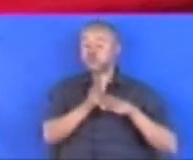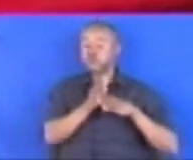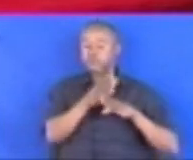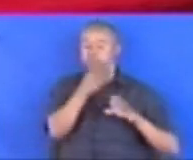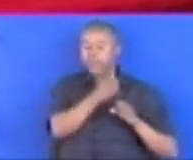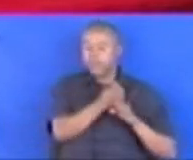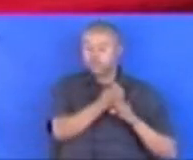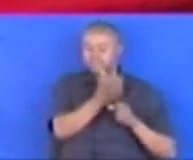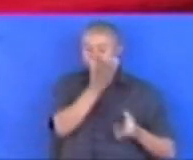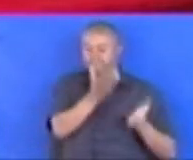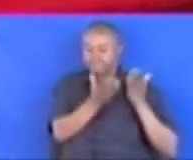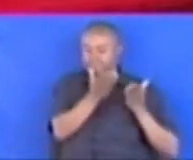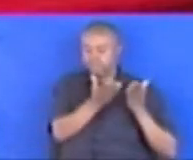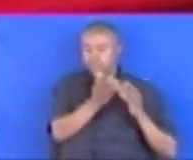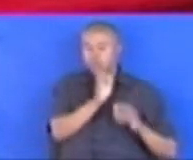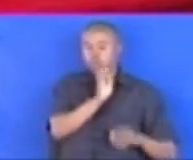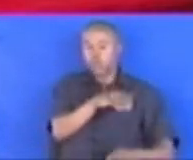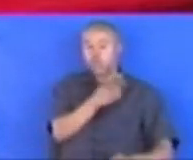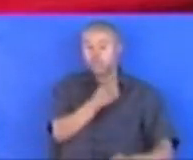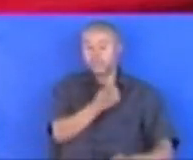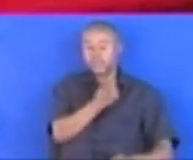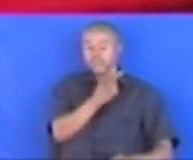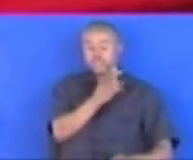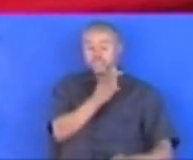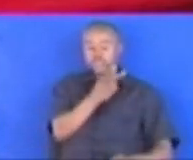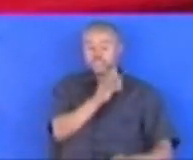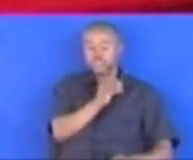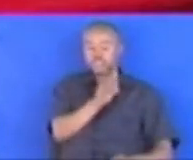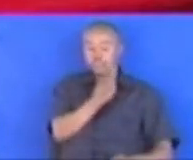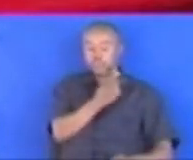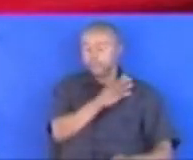na matumizi ya wizara hiyo kwa mwaka wa fedha